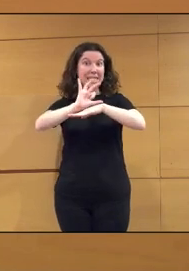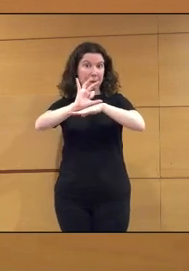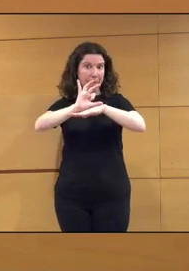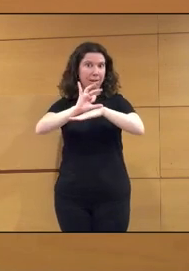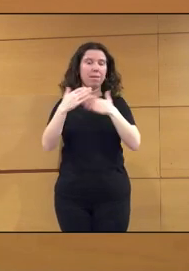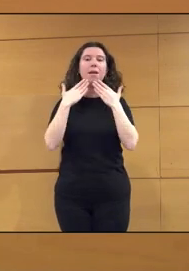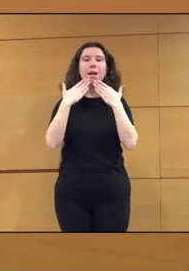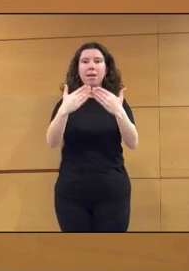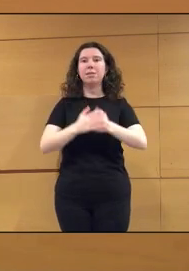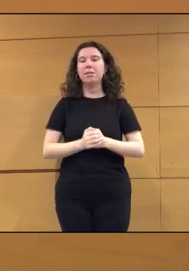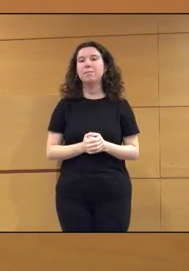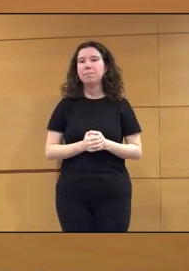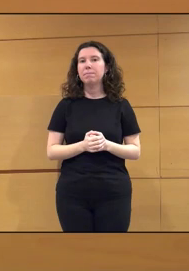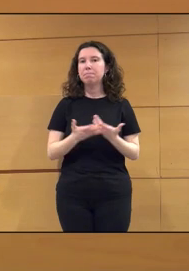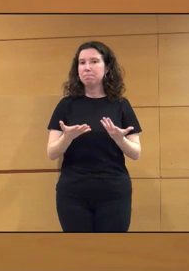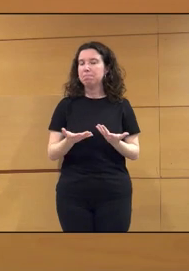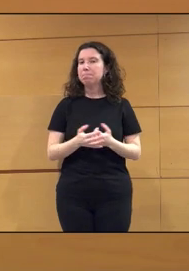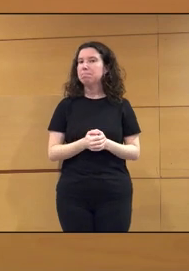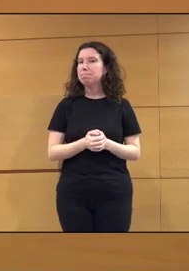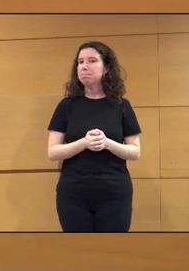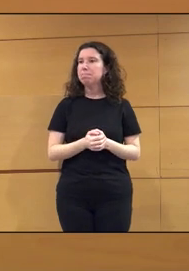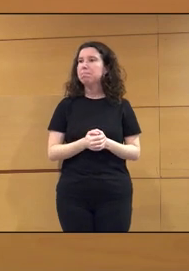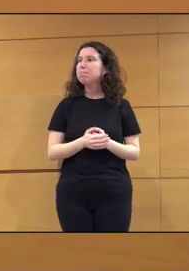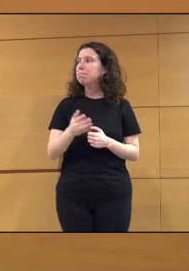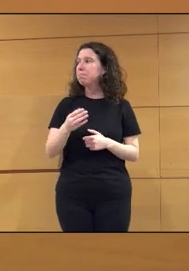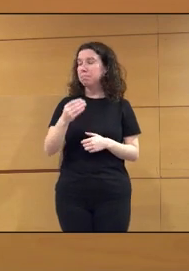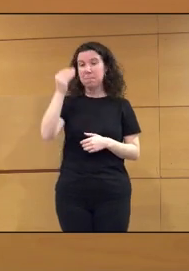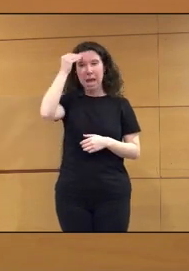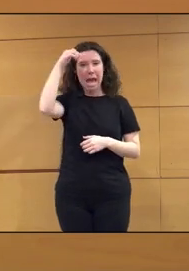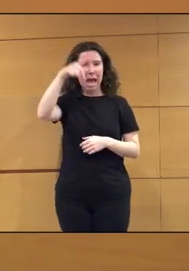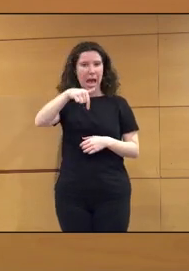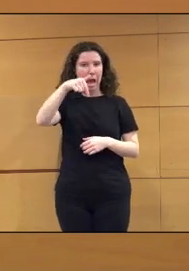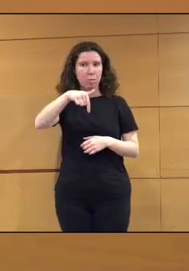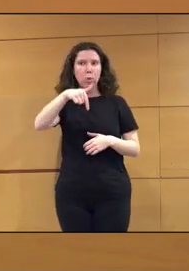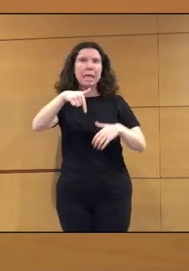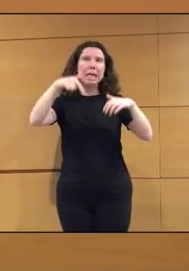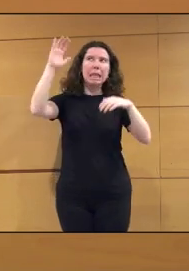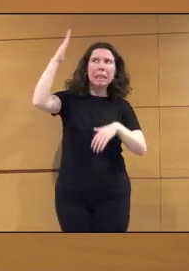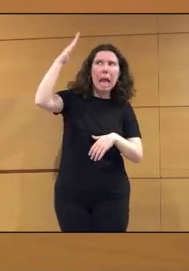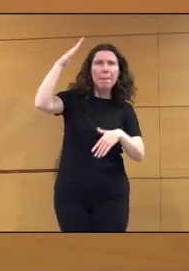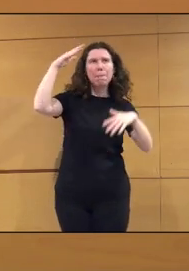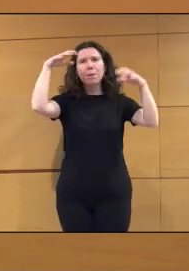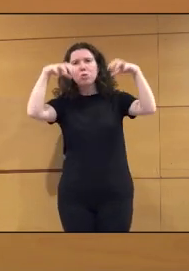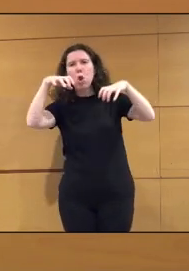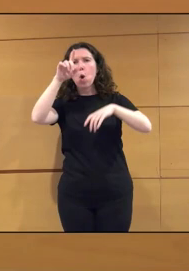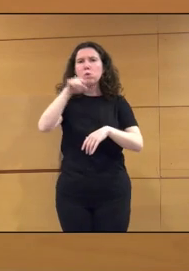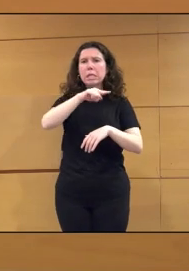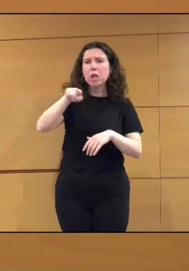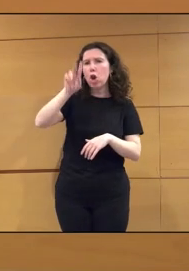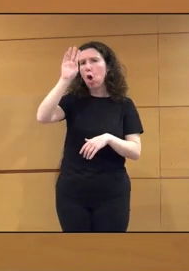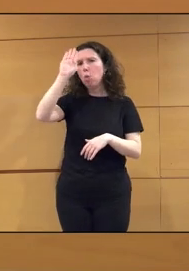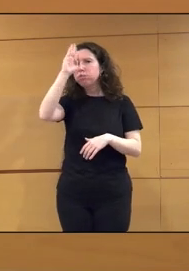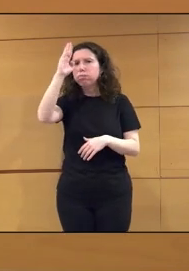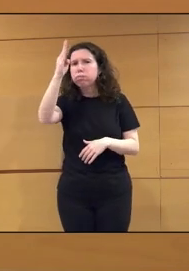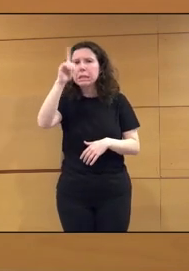gràcies. I sense més, i avui té més mèrit, perquè això de plou, no plou, els rodalies, totes